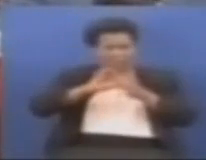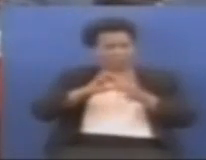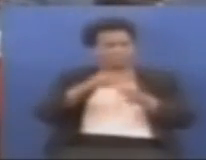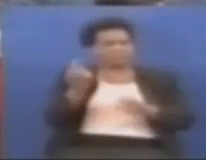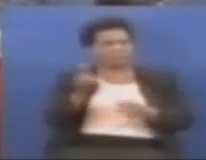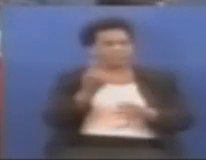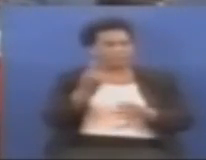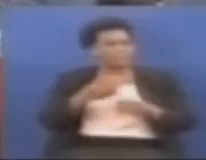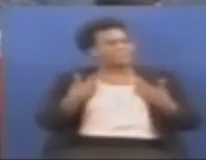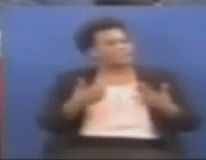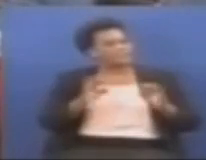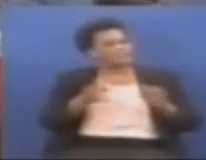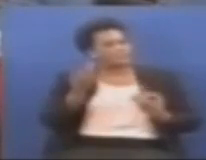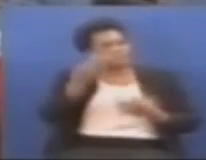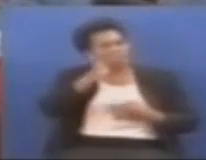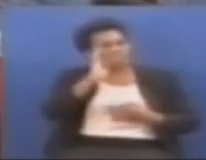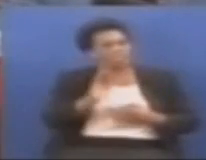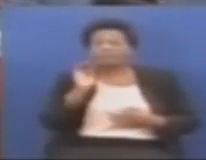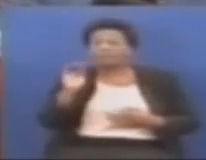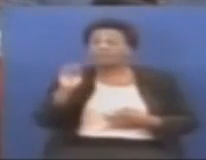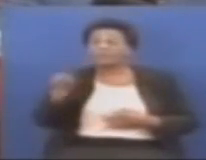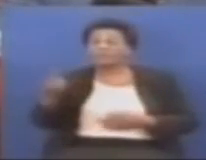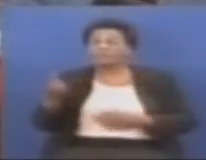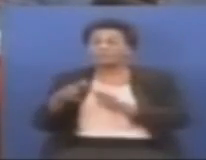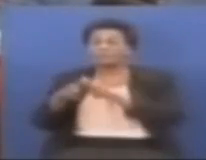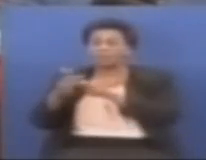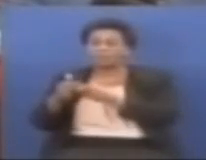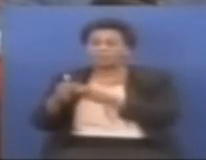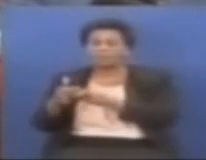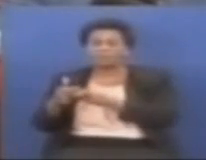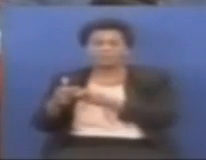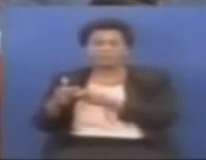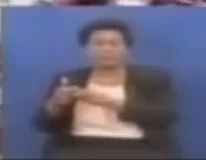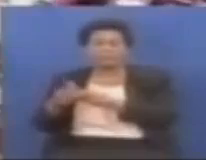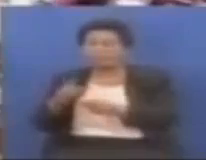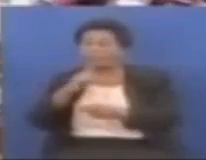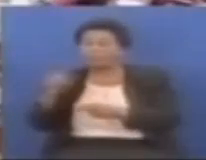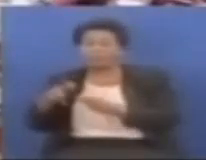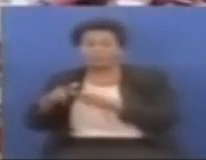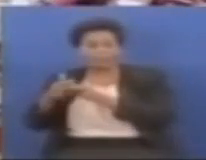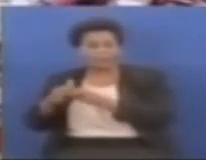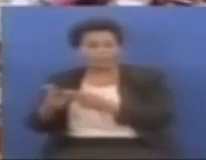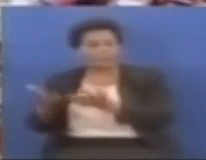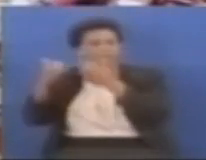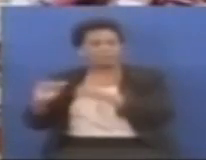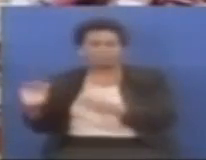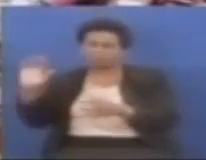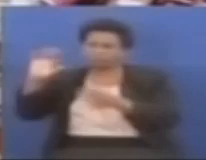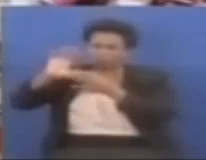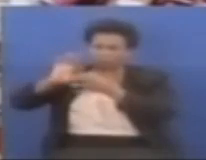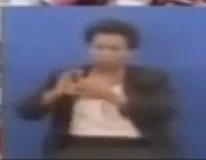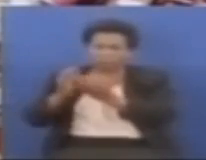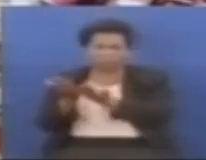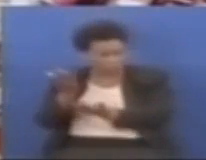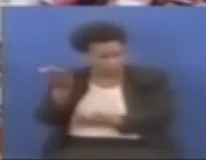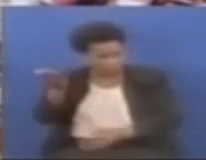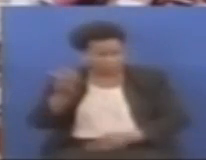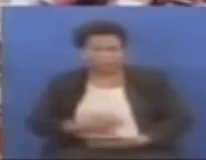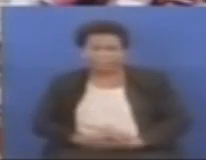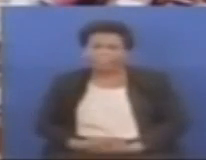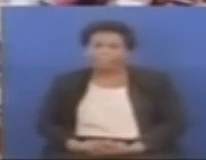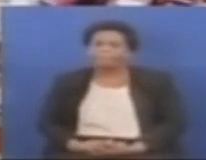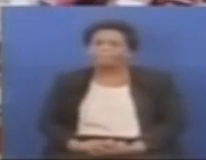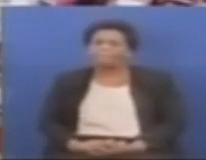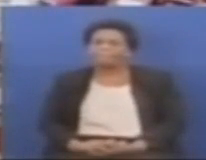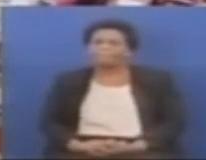sekondari Oldonyorengai iliyopo kata Engaruka, naomba isomeke, imeshapatiwa umeme kupitia mradi wa